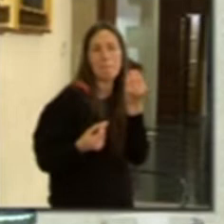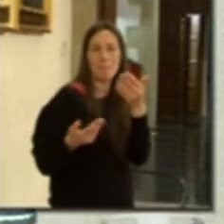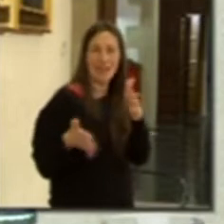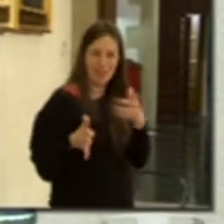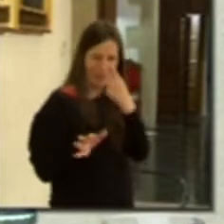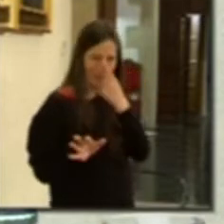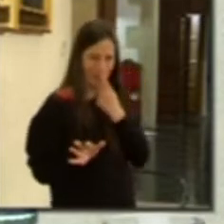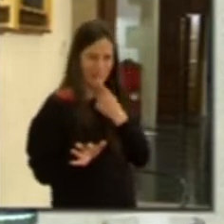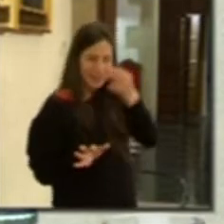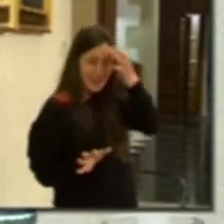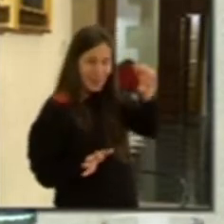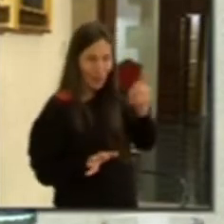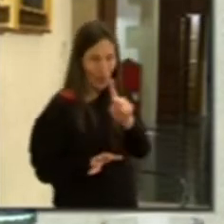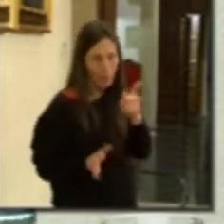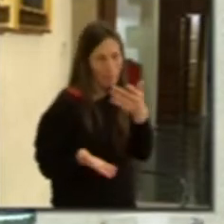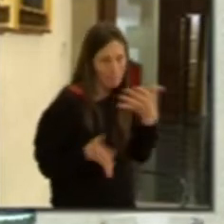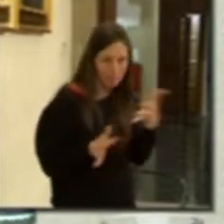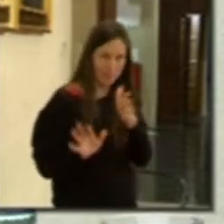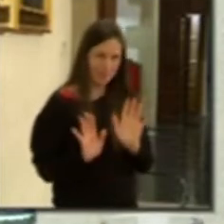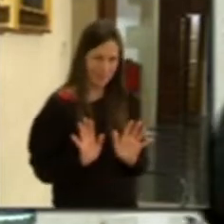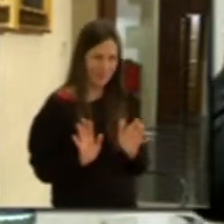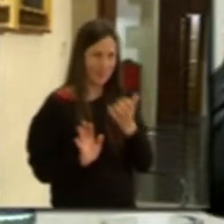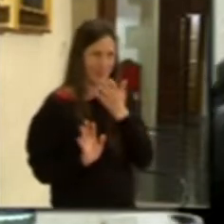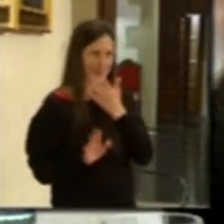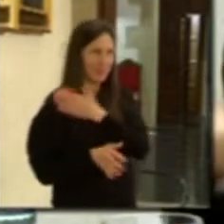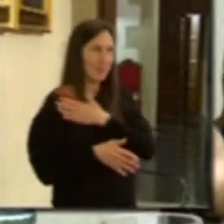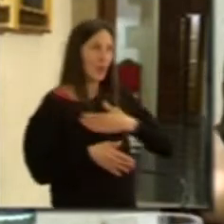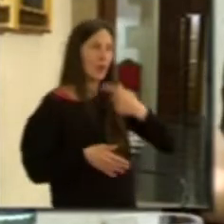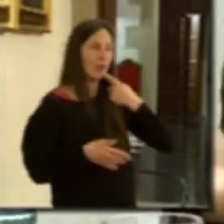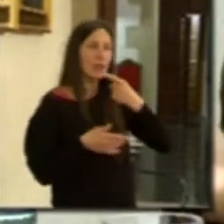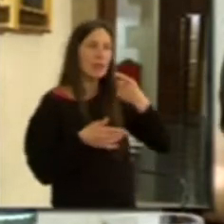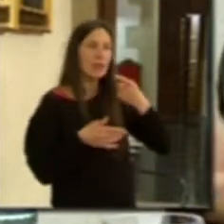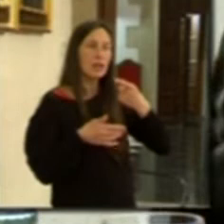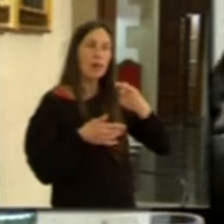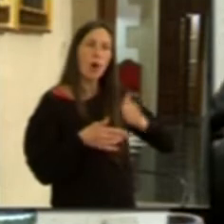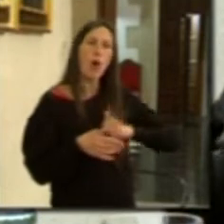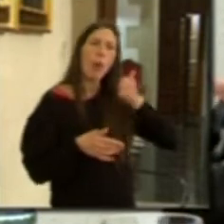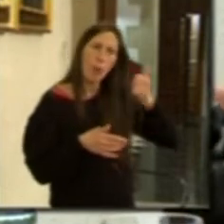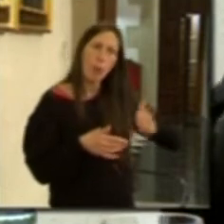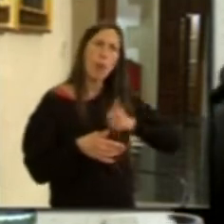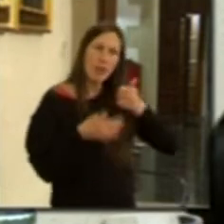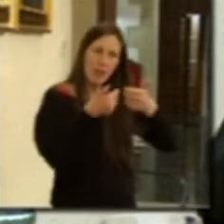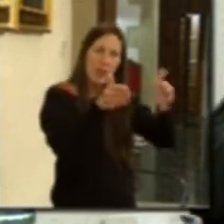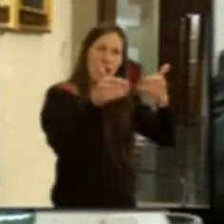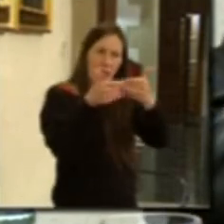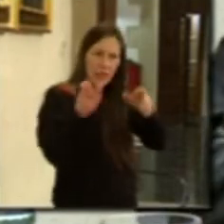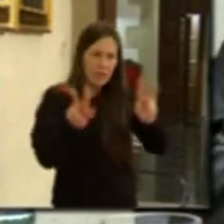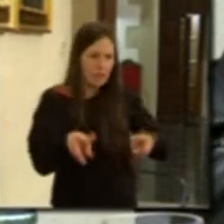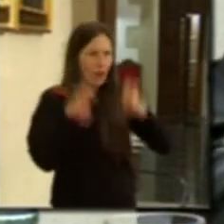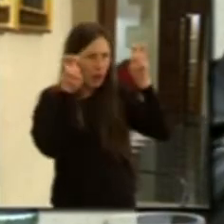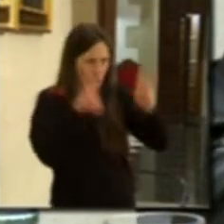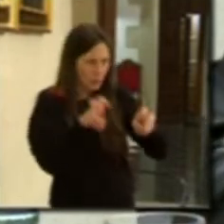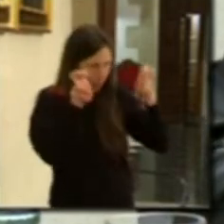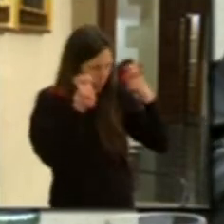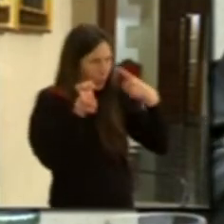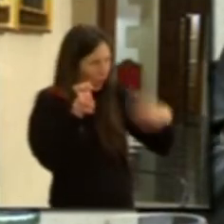no sabem exactament. El que sí que està clar és que s'obre un món d'oportunitats. I ja les estem veient, i al final us n'explicaré